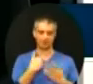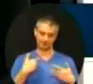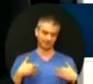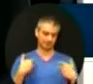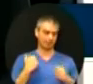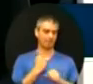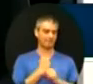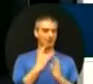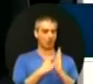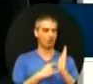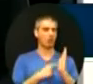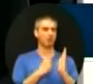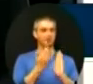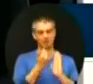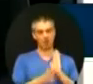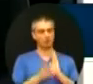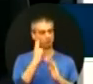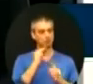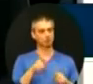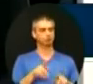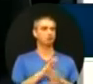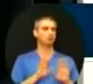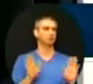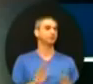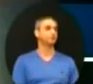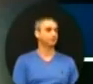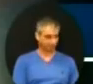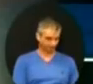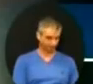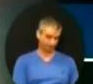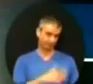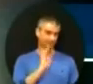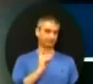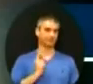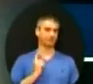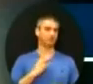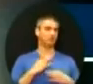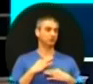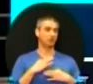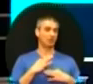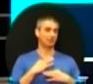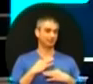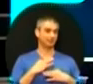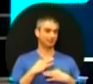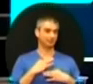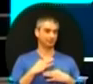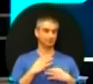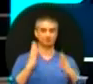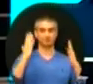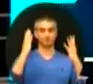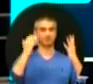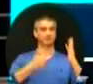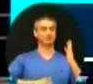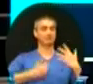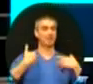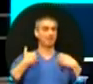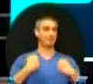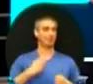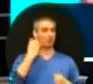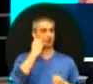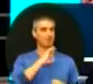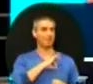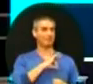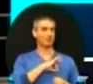שמח שהעברנו את החוק הזה והורדנו את החרפה הזאת מהשולחן. והקריאה האישית שלי היא שבח לשר הביטחון